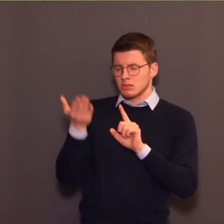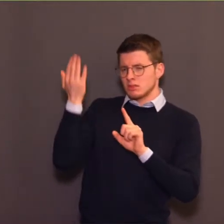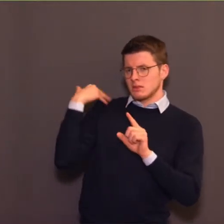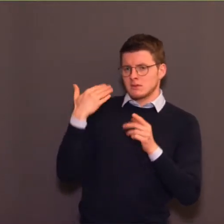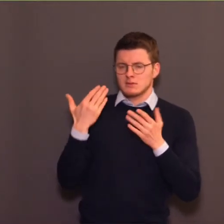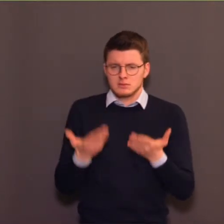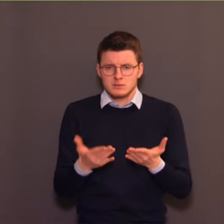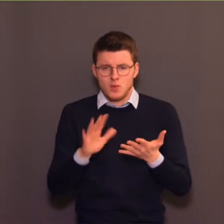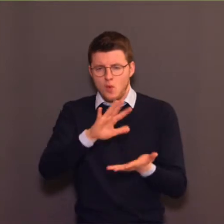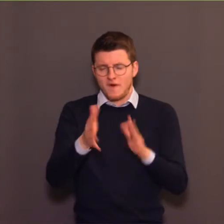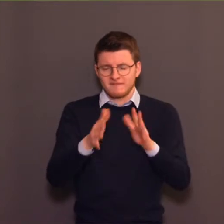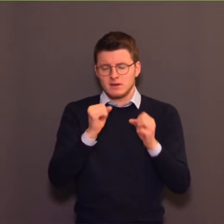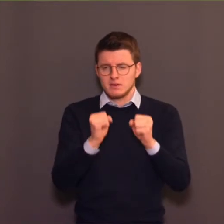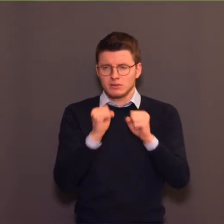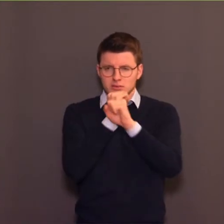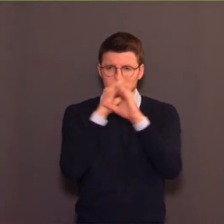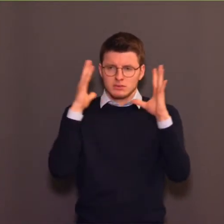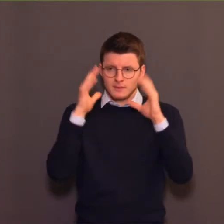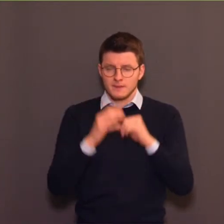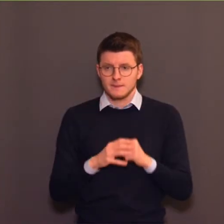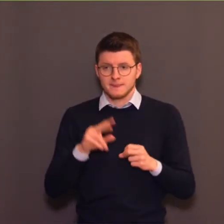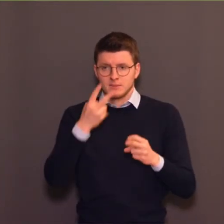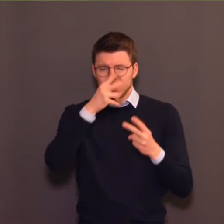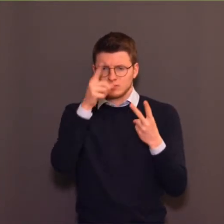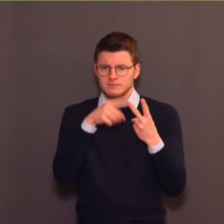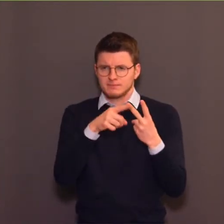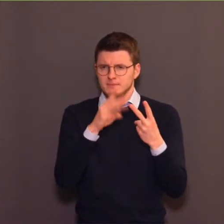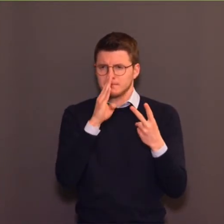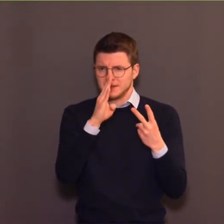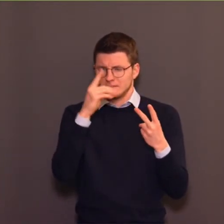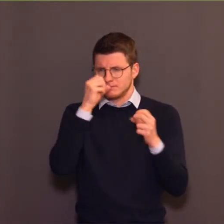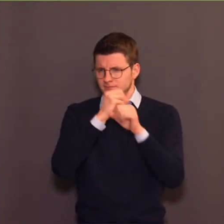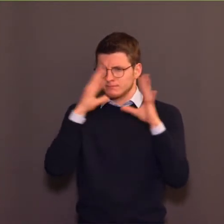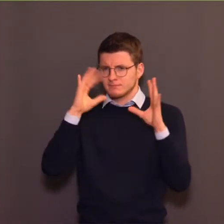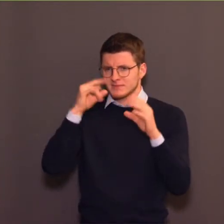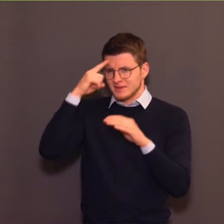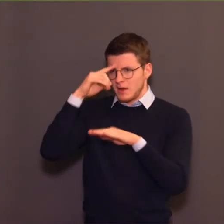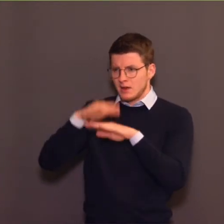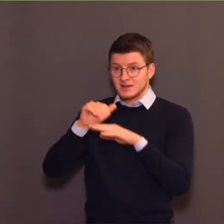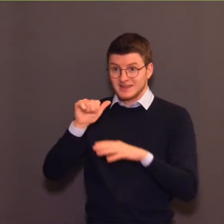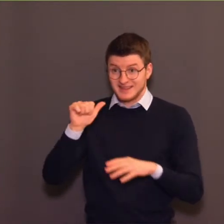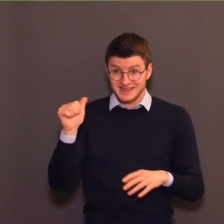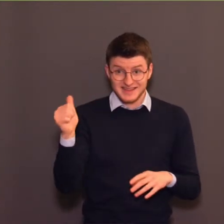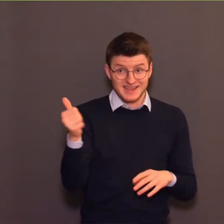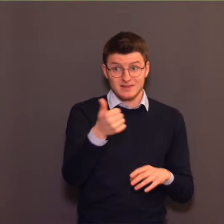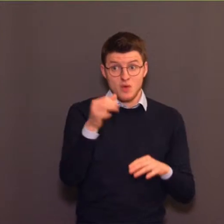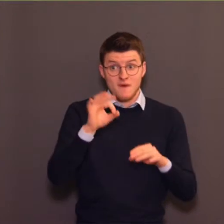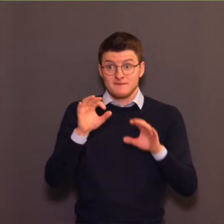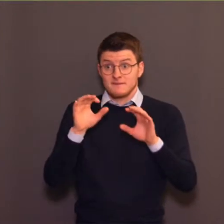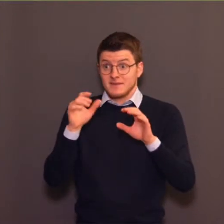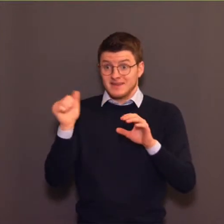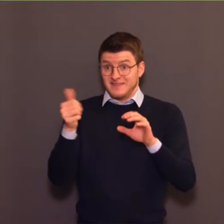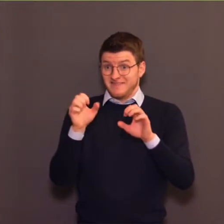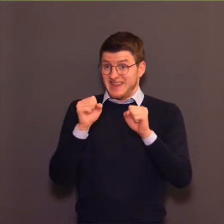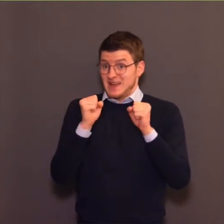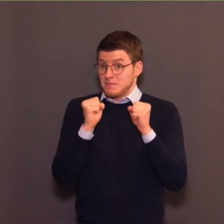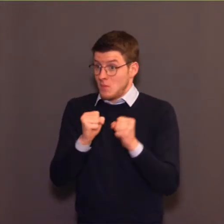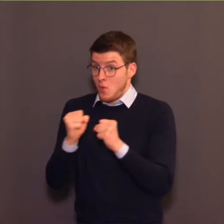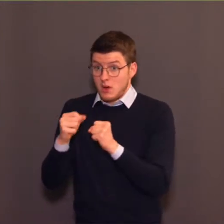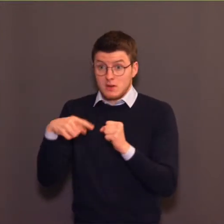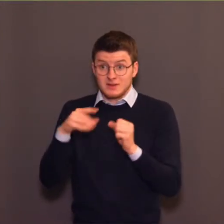Dit scenario houdt er rekening mee dat iedereen, of zoveel mogelijk mensen, de nieuwe maatregelen